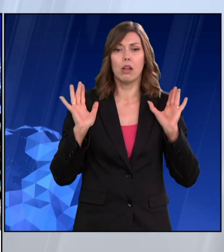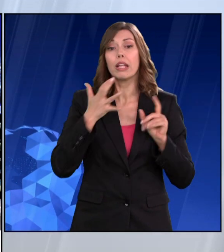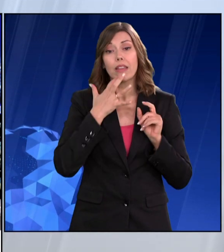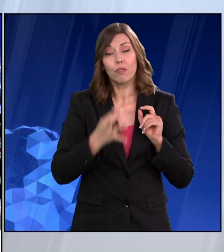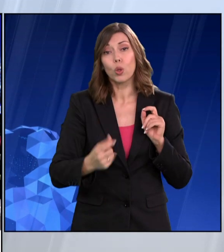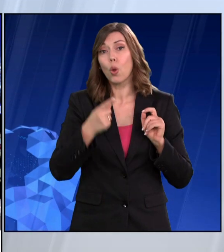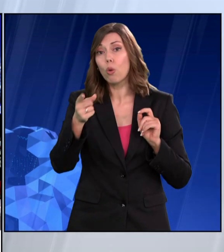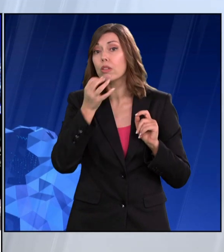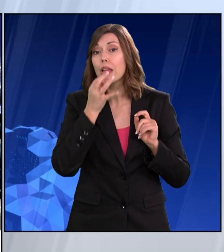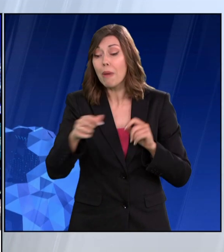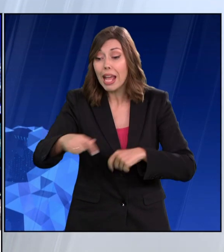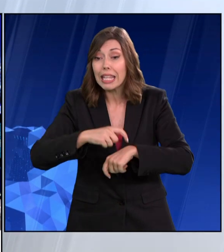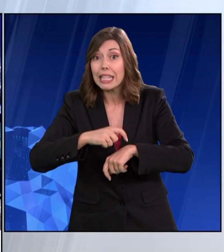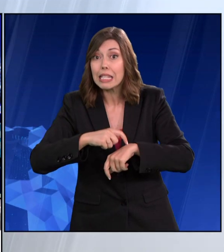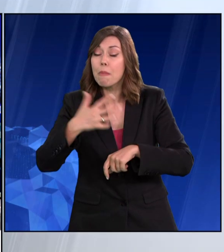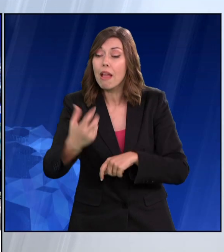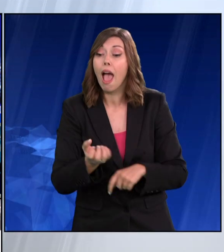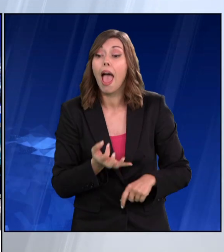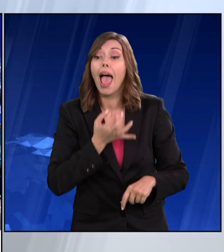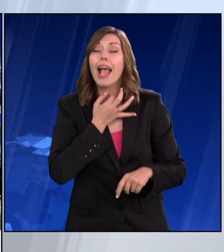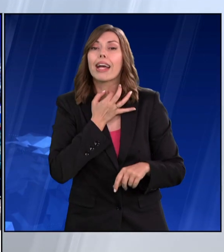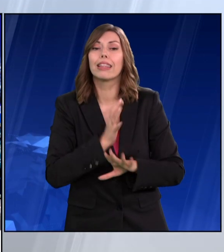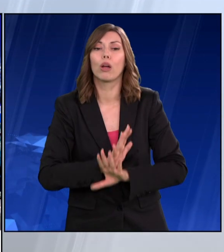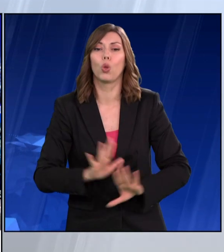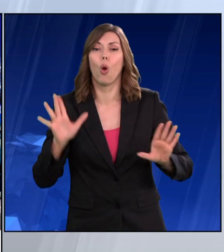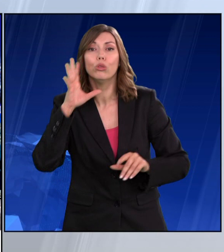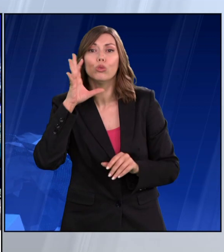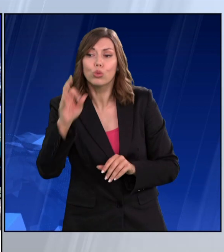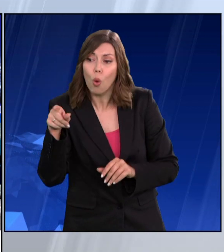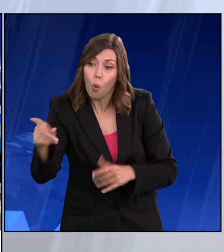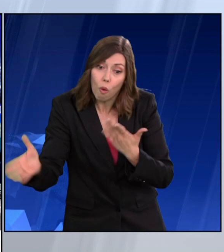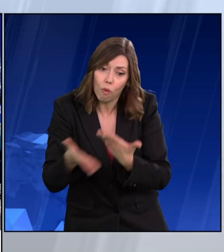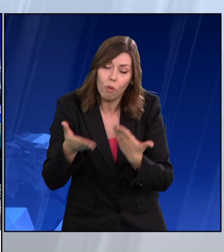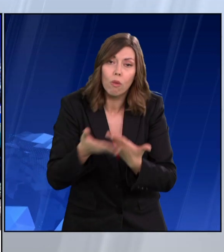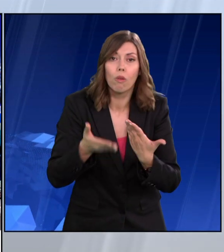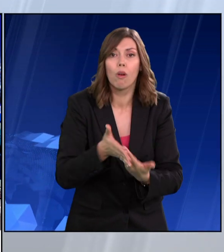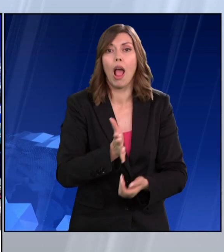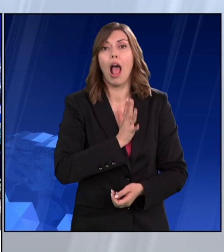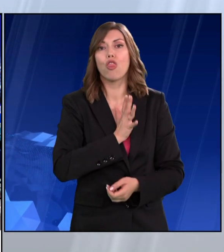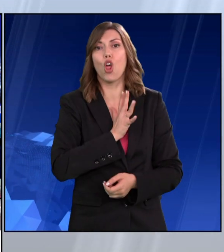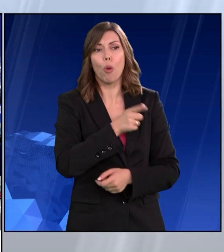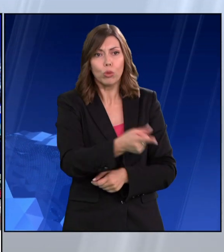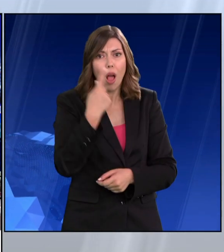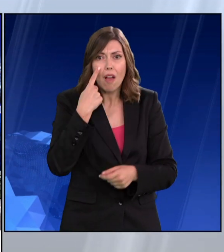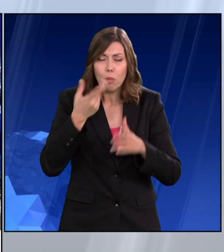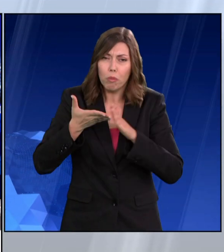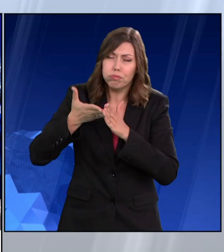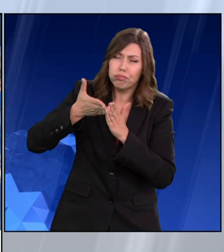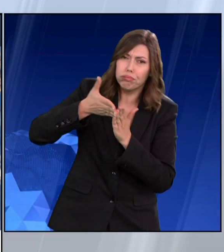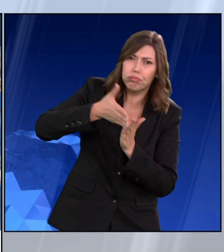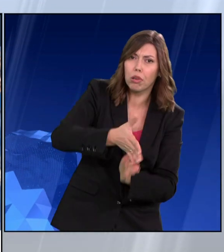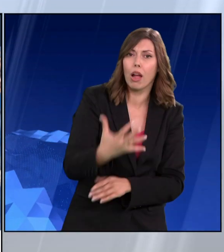σε επιχειρησιακή, σε κατάσταση εκτάκτου ανάγκης, ώστε να βοηθήσει τους ανθρώπους που έβλεπαν ότι άρχισε να κλειδωνίζει το